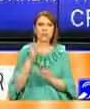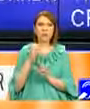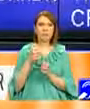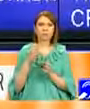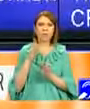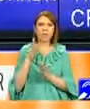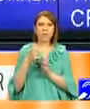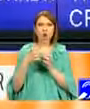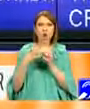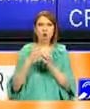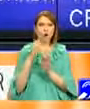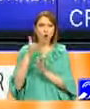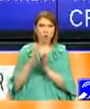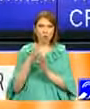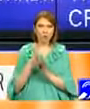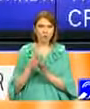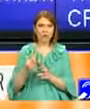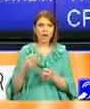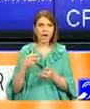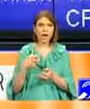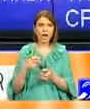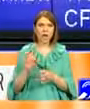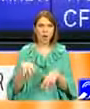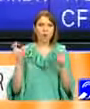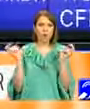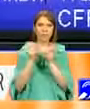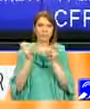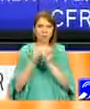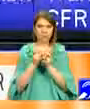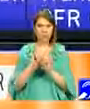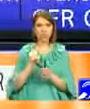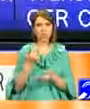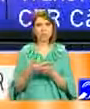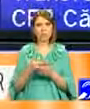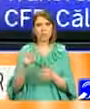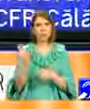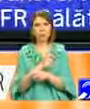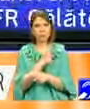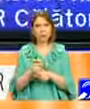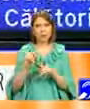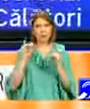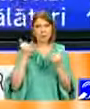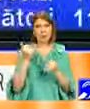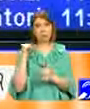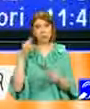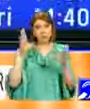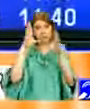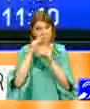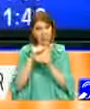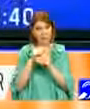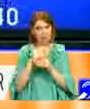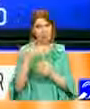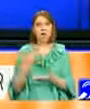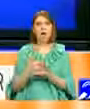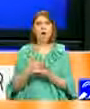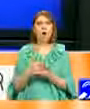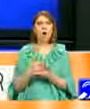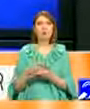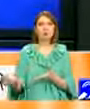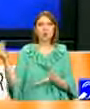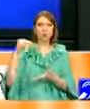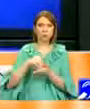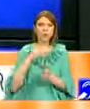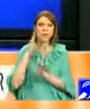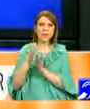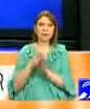care funcționează cu curent electric, iar pentru remedierea situației aseară au fost folosite